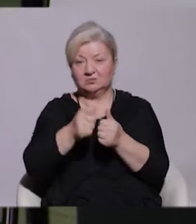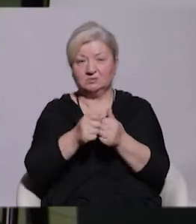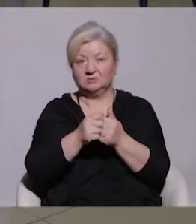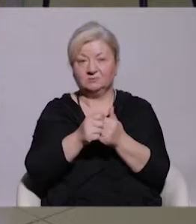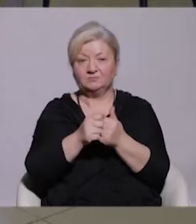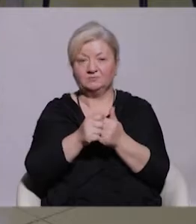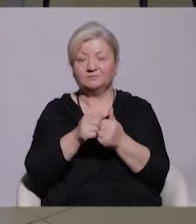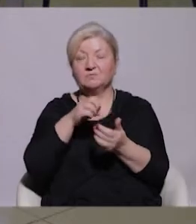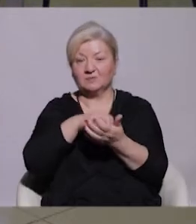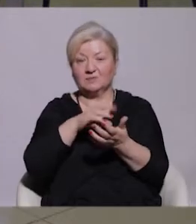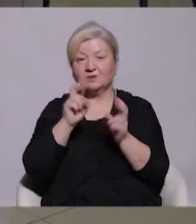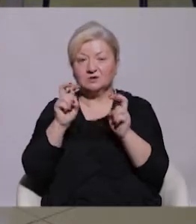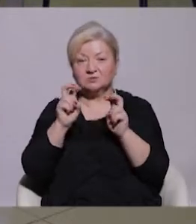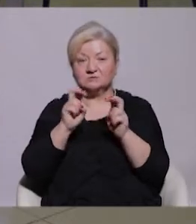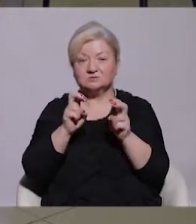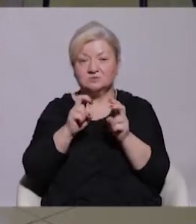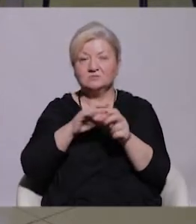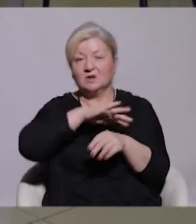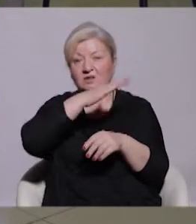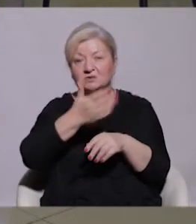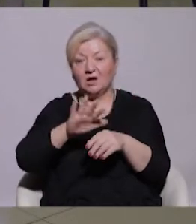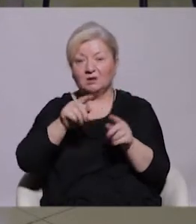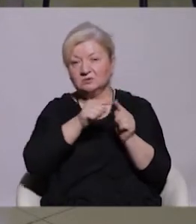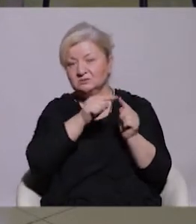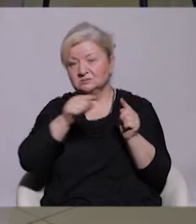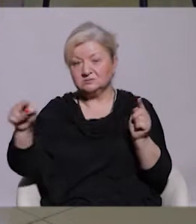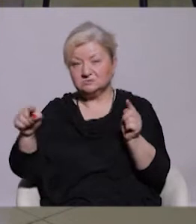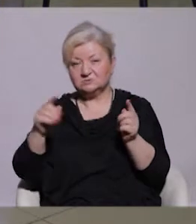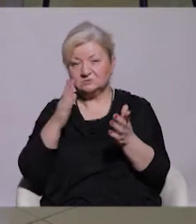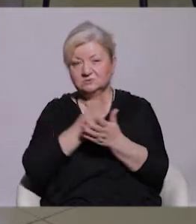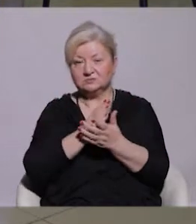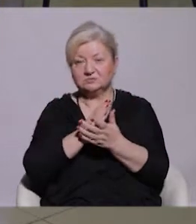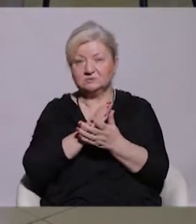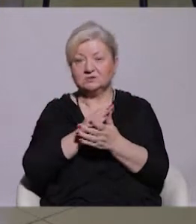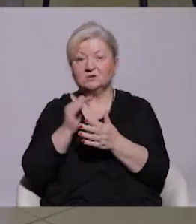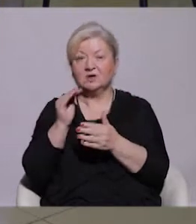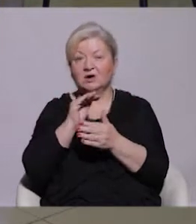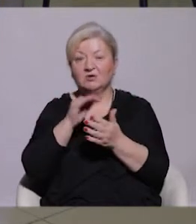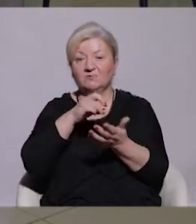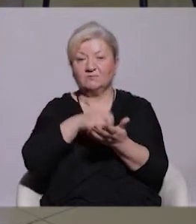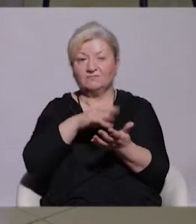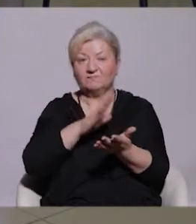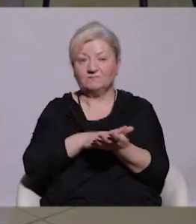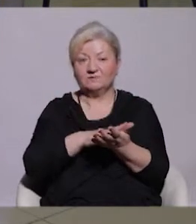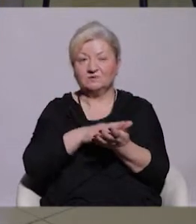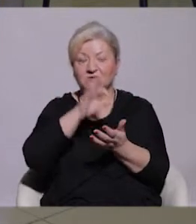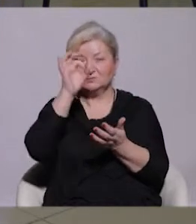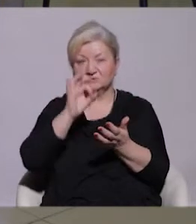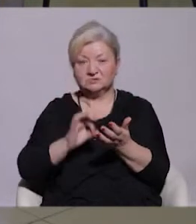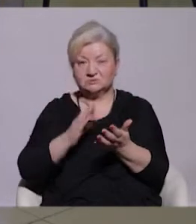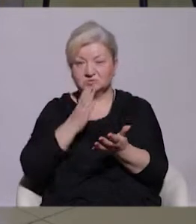და ნიშნავს ტალღის სიგრძეს. შემდეგ V სიჩქარე, F-ით აღინიშნება სიხშირე და